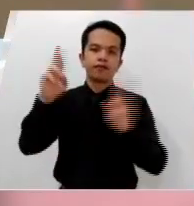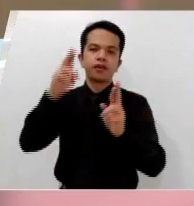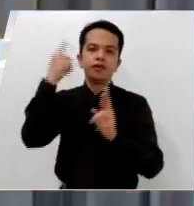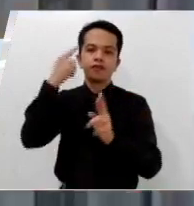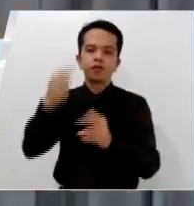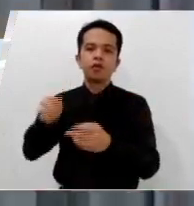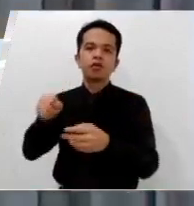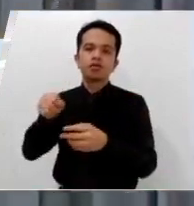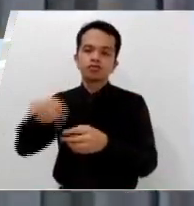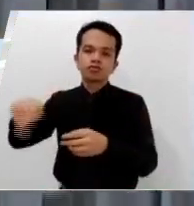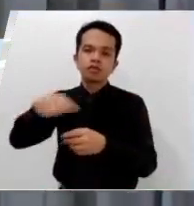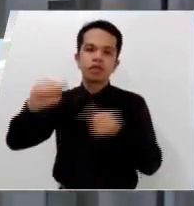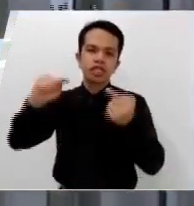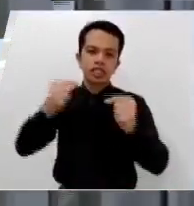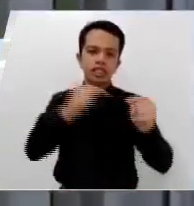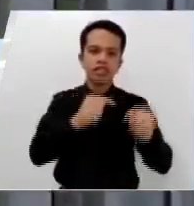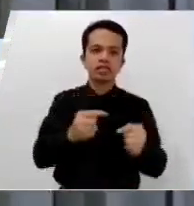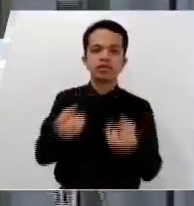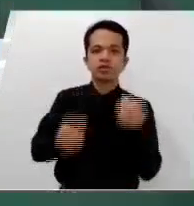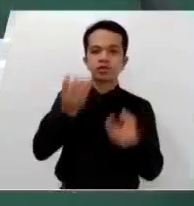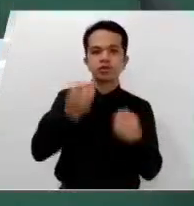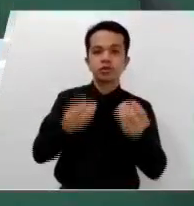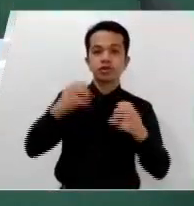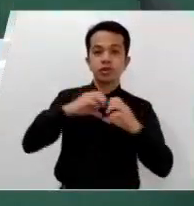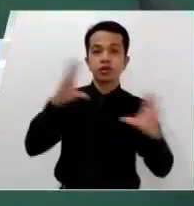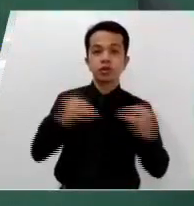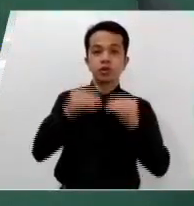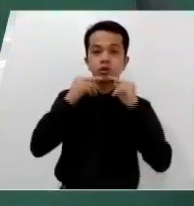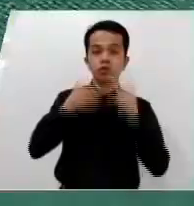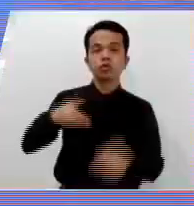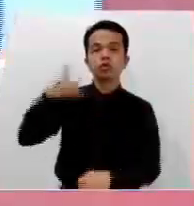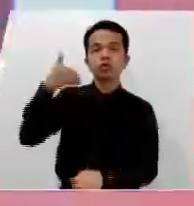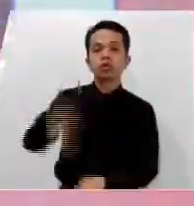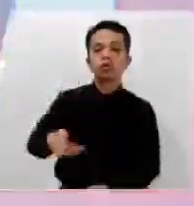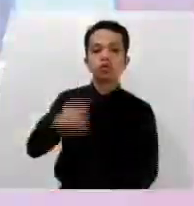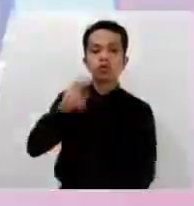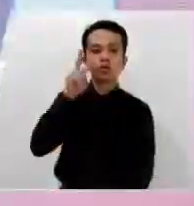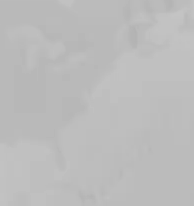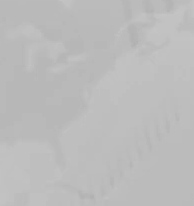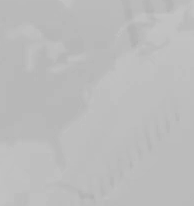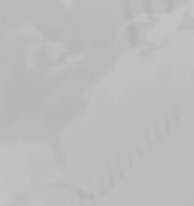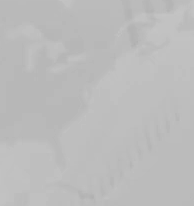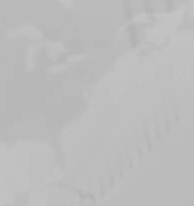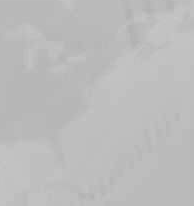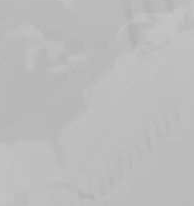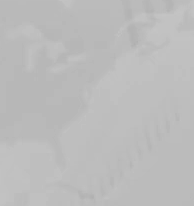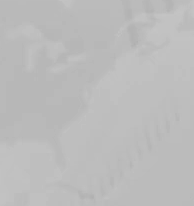bagong taon. Para sa GMA Integrated News, Emil Sumangil, ang inyong saksi.